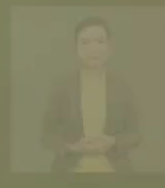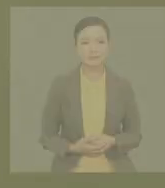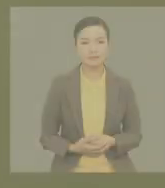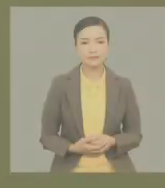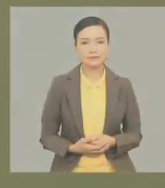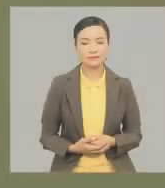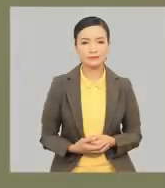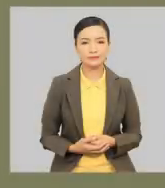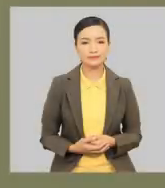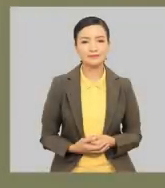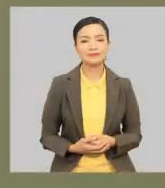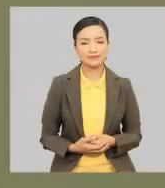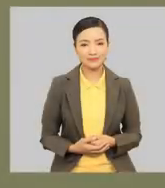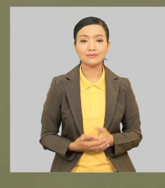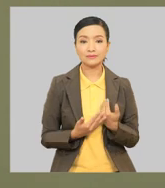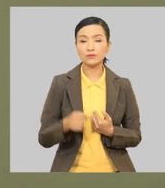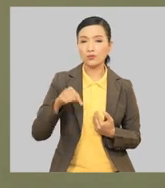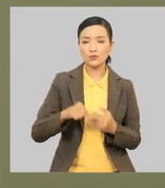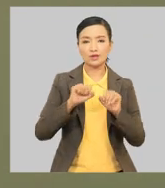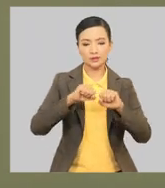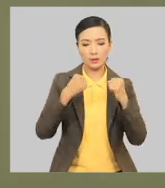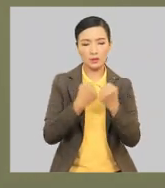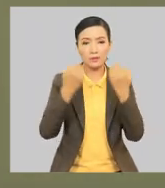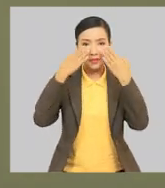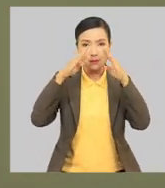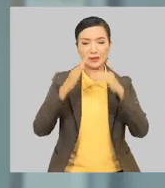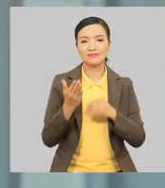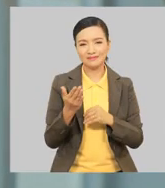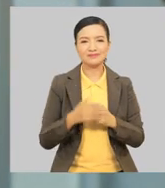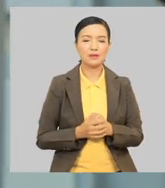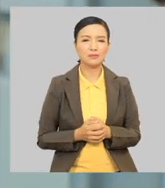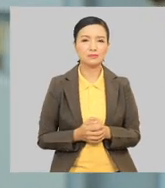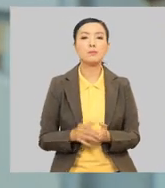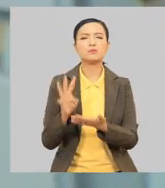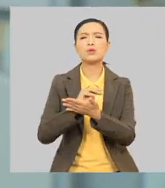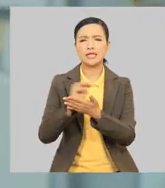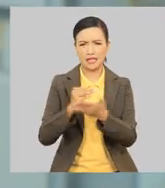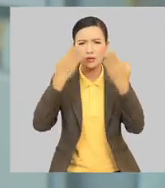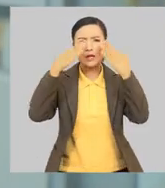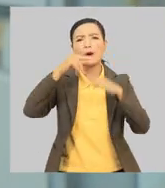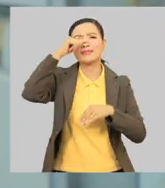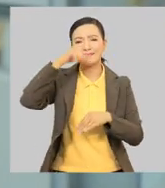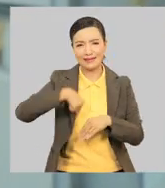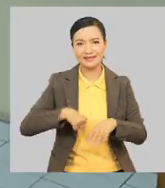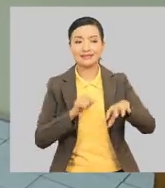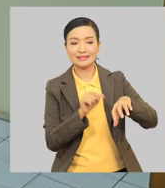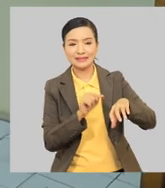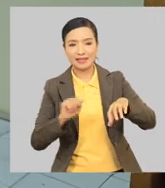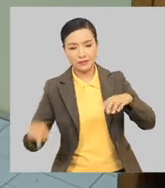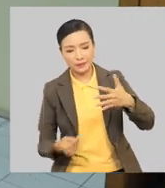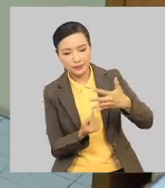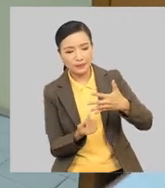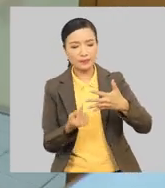อยู่ที่ไหนแล้วครับวันนี ้ตอนนี้อยู่ที่สมาคมคนตาบอดค่ะ ใช่ครับที่นี่ก็เป็นมูลนิธิคนตาบอดไทยนะครับซึ่งขึ้นมา